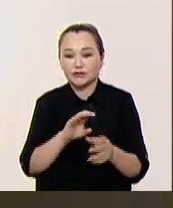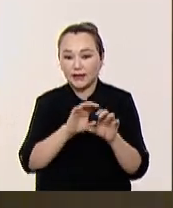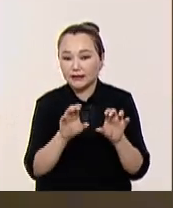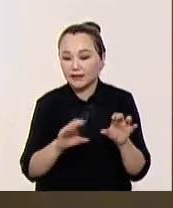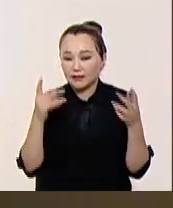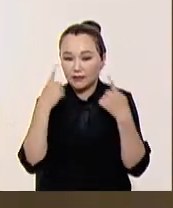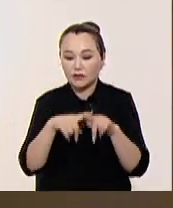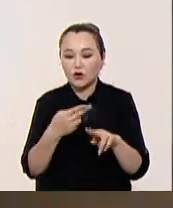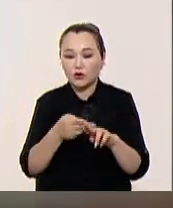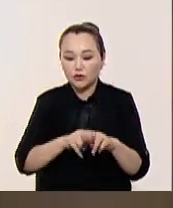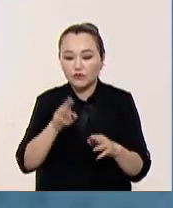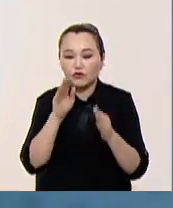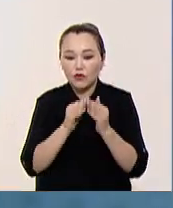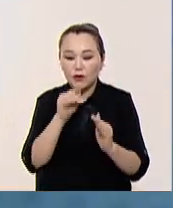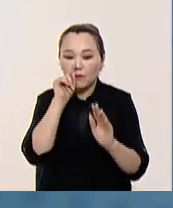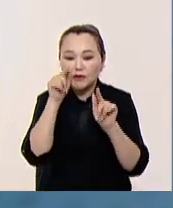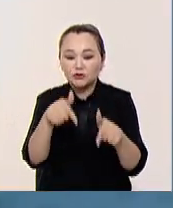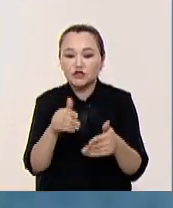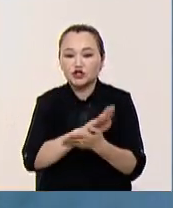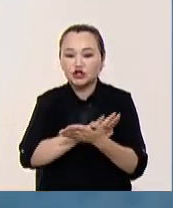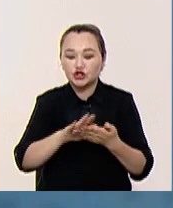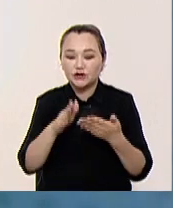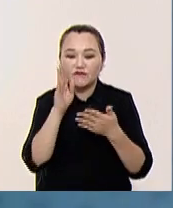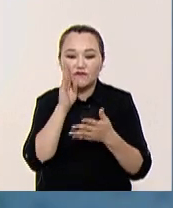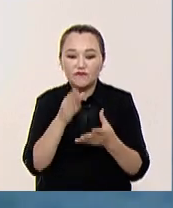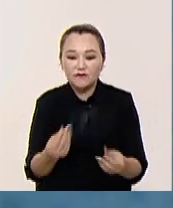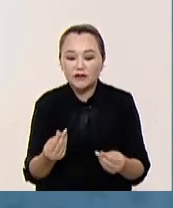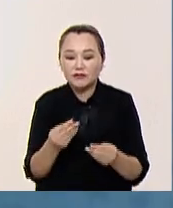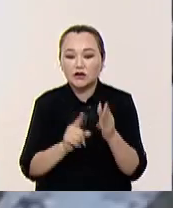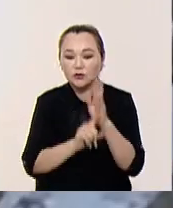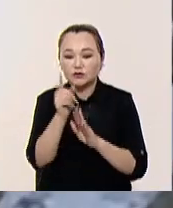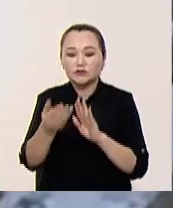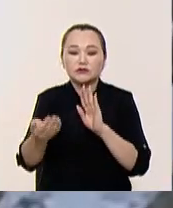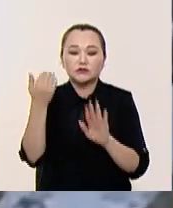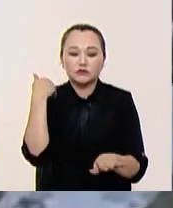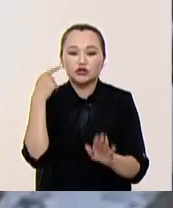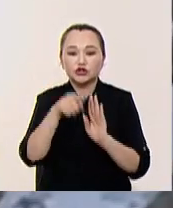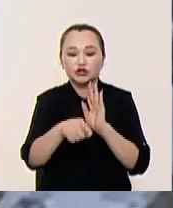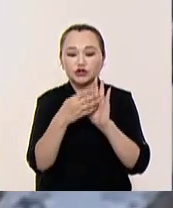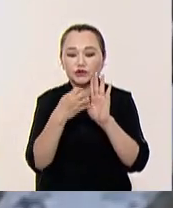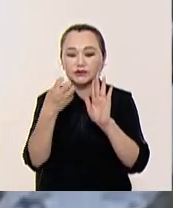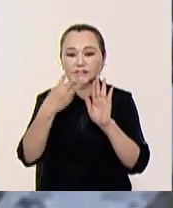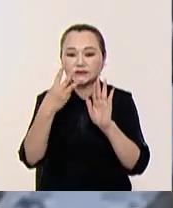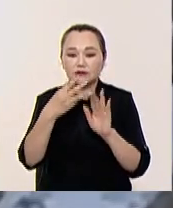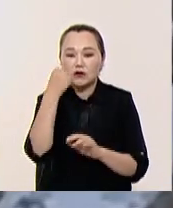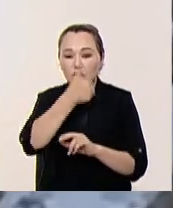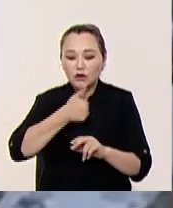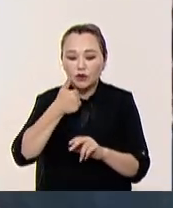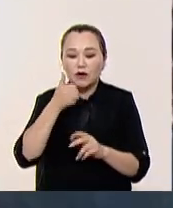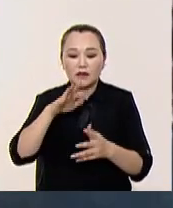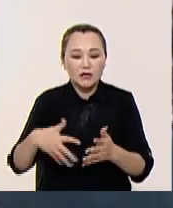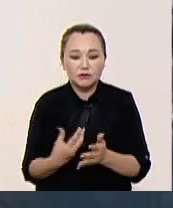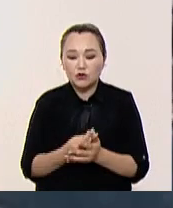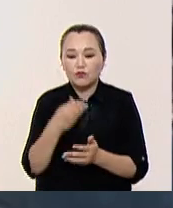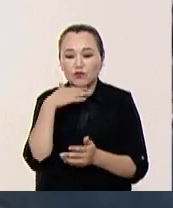оборудование, с помощью которого в дома поступает чистая живительная влага, запустили еще в далеком 1930 году. С тех пор, как